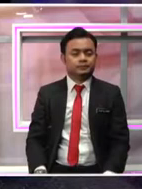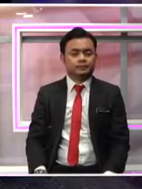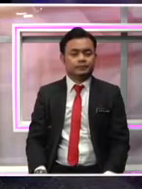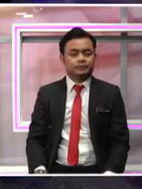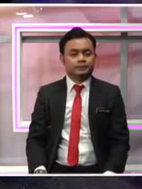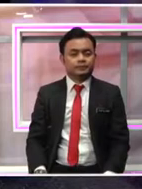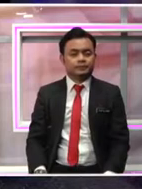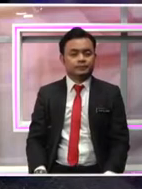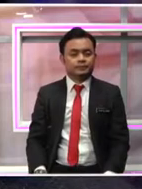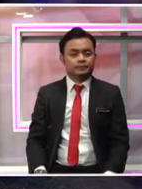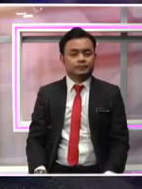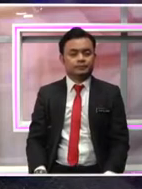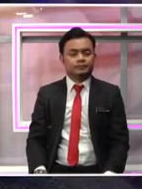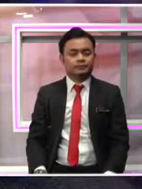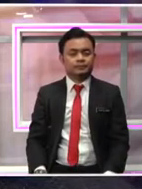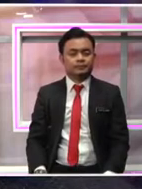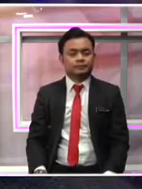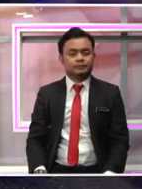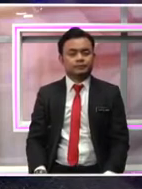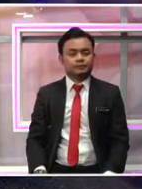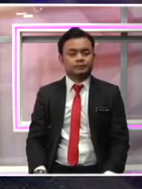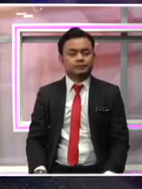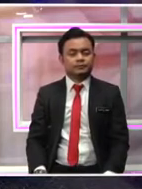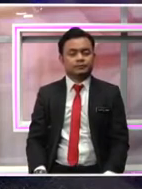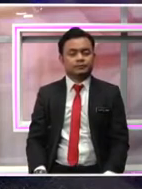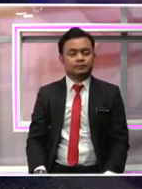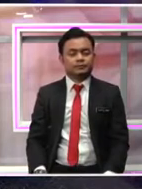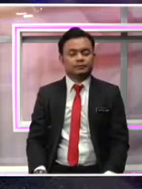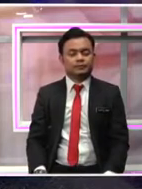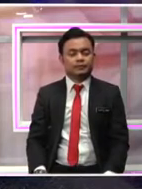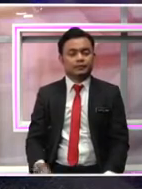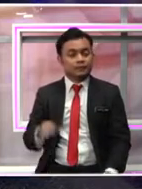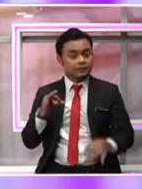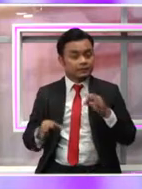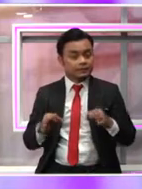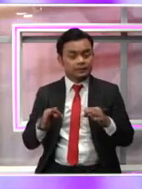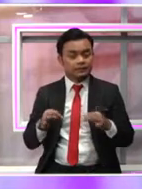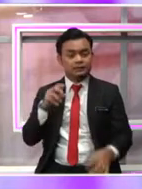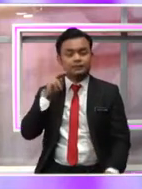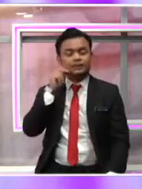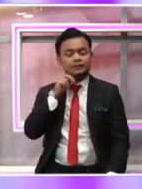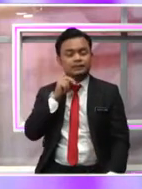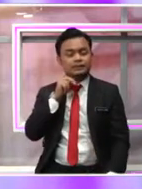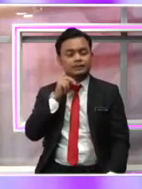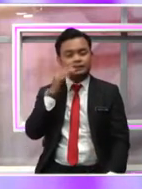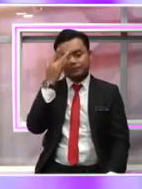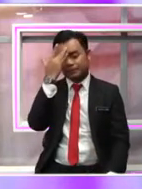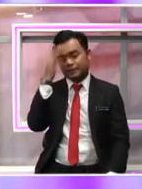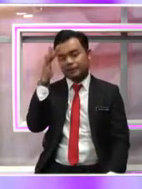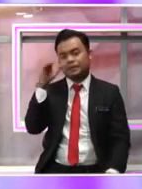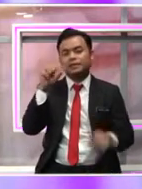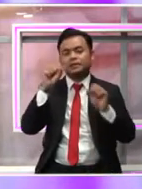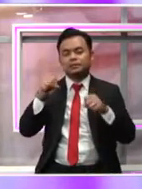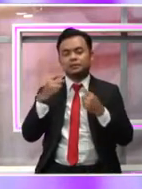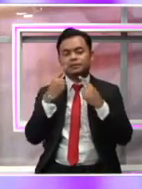ini sangat dapat the ke dengan tepatlah ataupun bisa bijak mesin bisa dapat jawab dengan betul oke apakah gambar yang